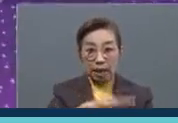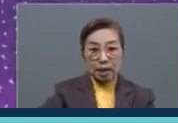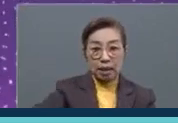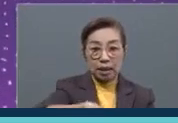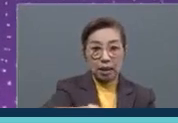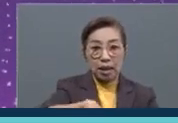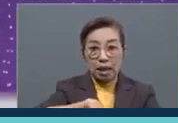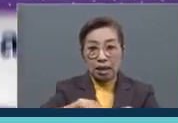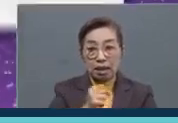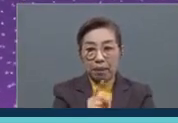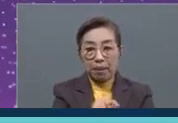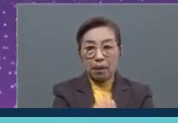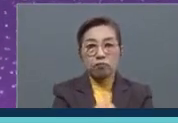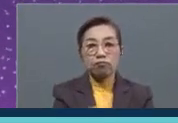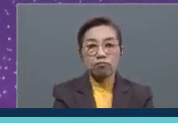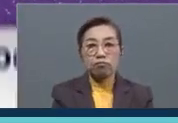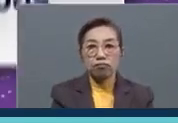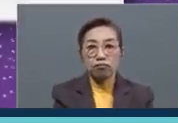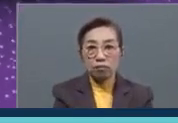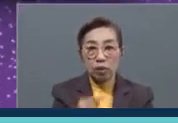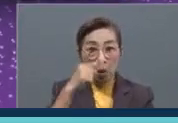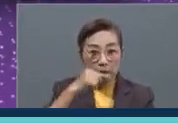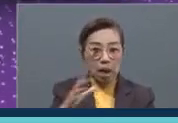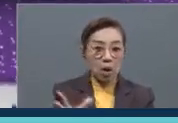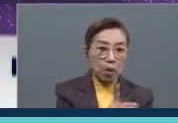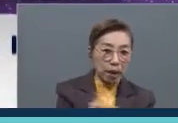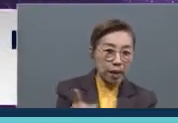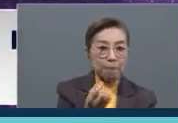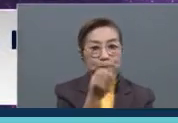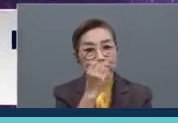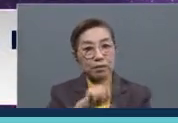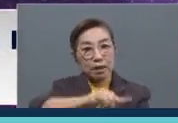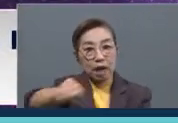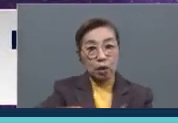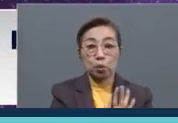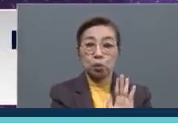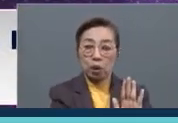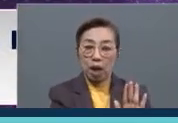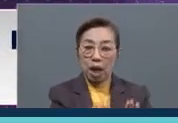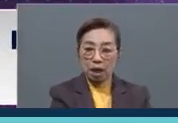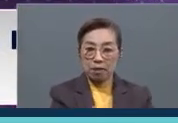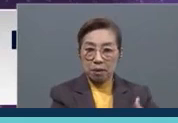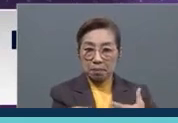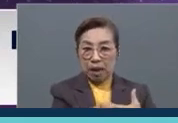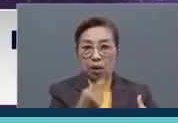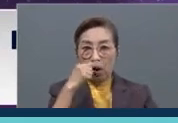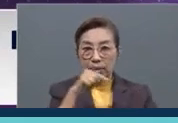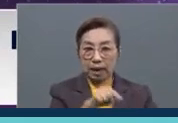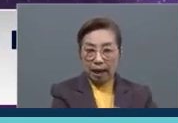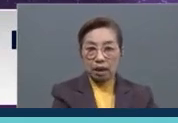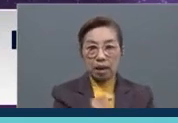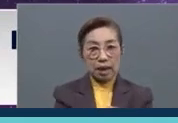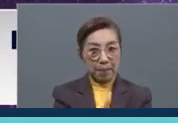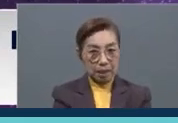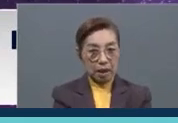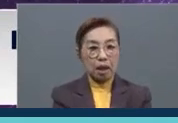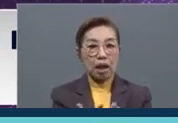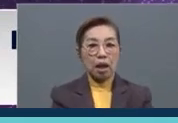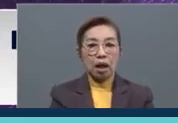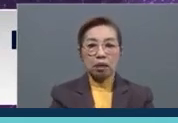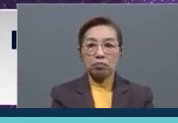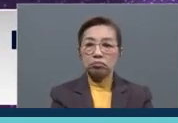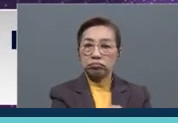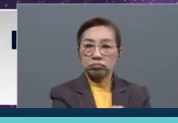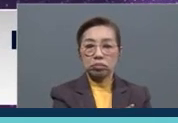ละ80ซึ่งมีการกระจุกตัวอยู่ที่8จังหวัดหลักโดยต้องการให้นักท่องเที่ยวกระจายเพื่อให้รายได้ออกสู่จังหวัดเมืองร